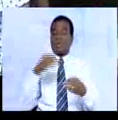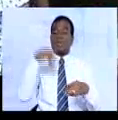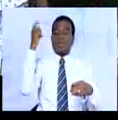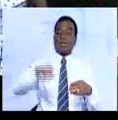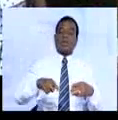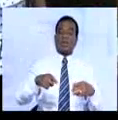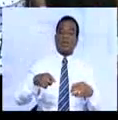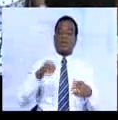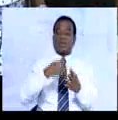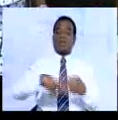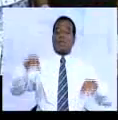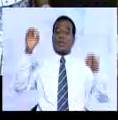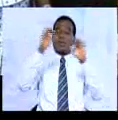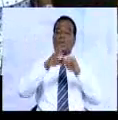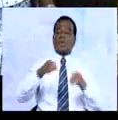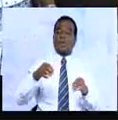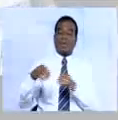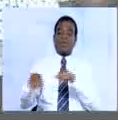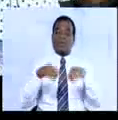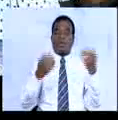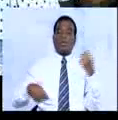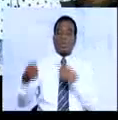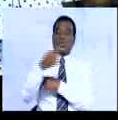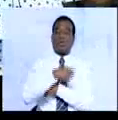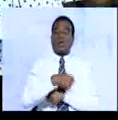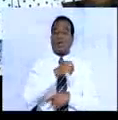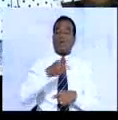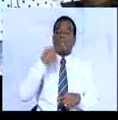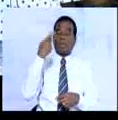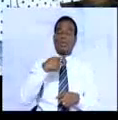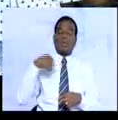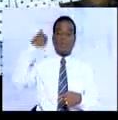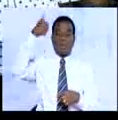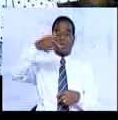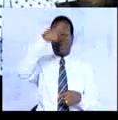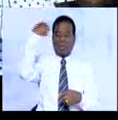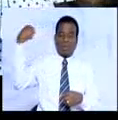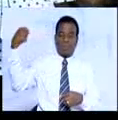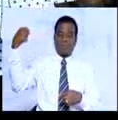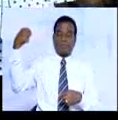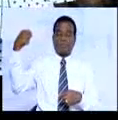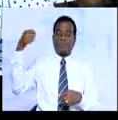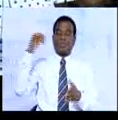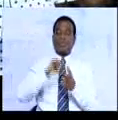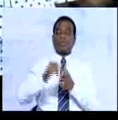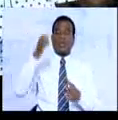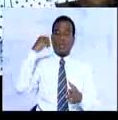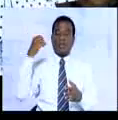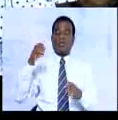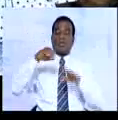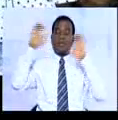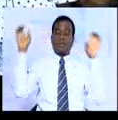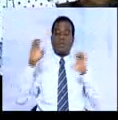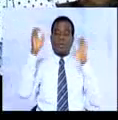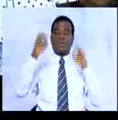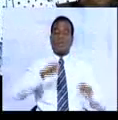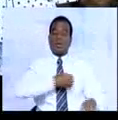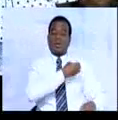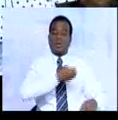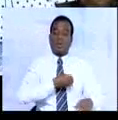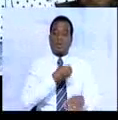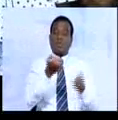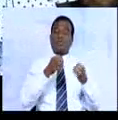nécessaire. C'était important et nécessaire d'avoir fait ça aujourd'hui. On a aussi parlé d'avenir parce que c'était évidemment une cérémonie d'émotion, mais on ne